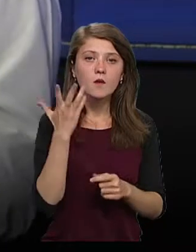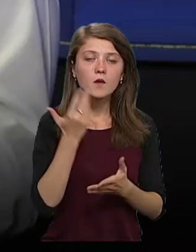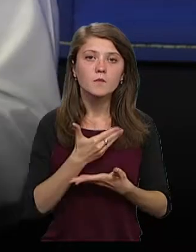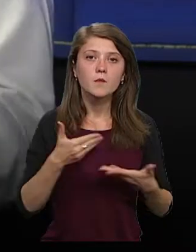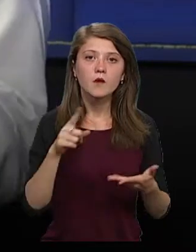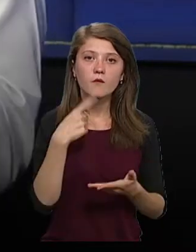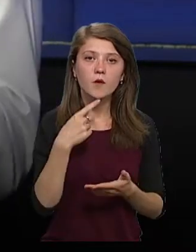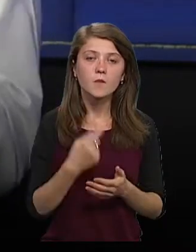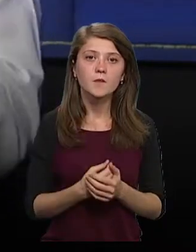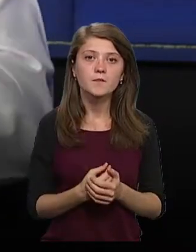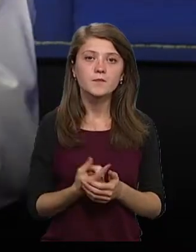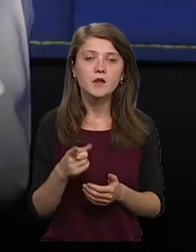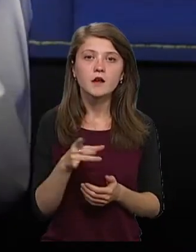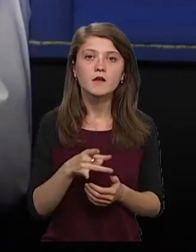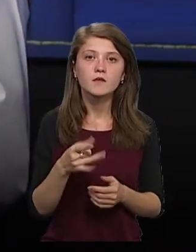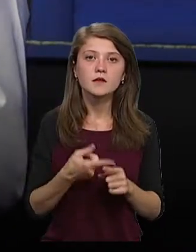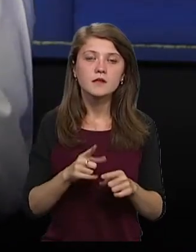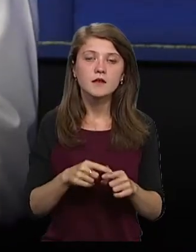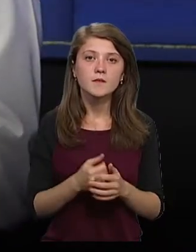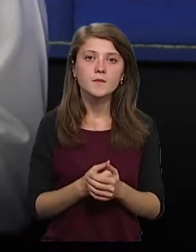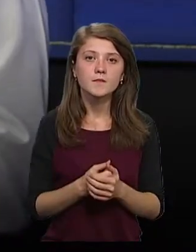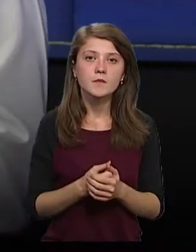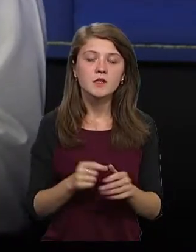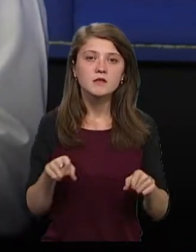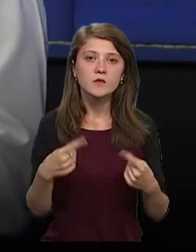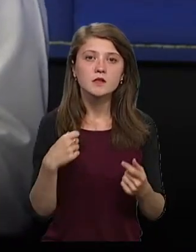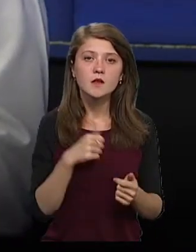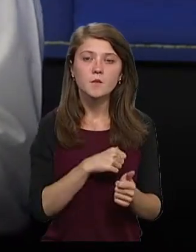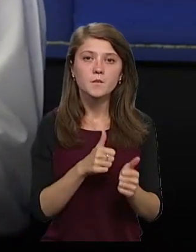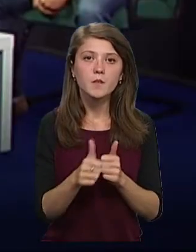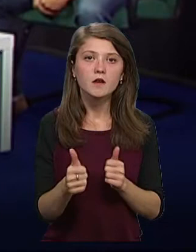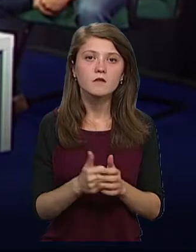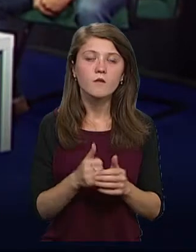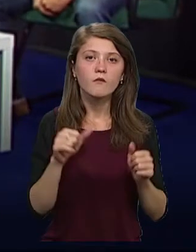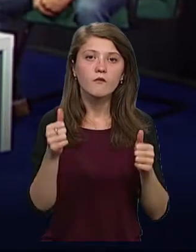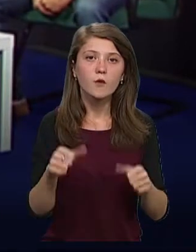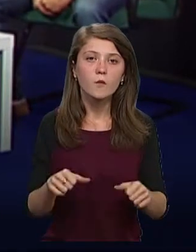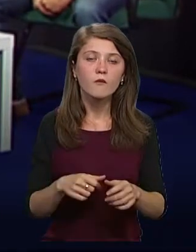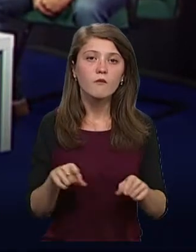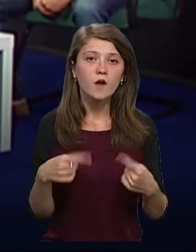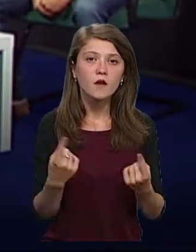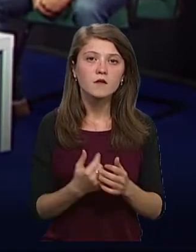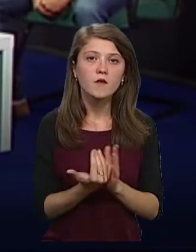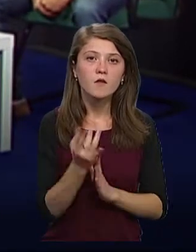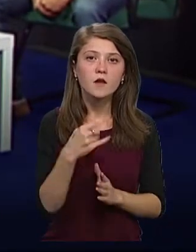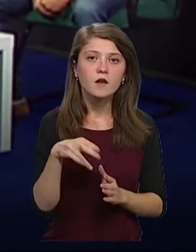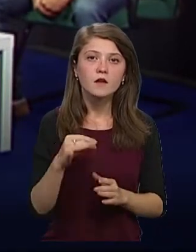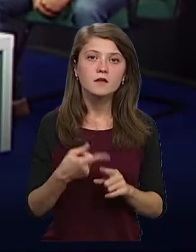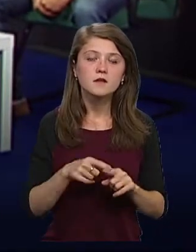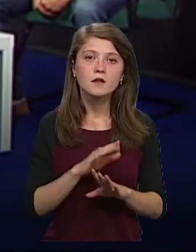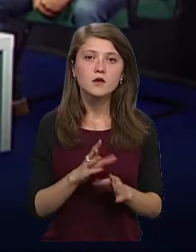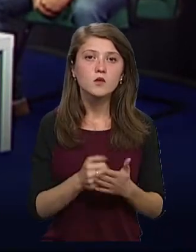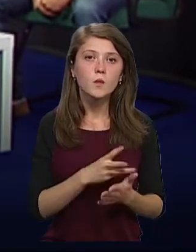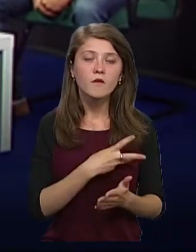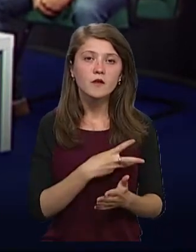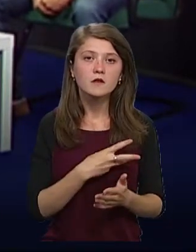говоримо, тим паче райони, це прерогатива створення їх, насамперед, або формування Верховної Ради. це не добровільність, як у нас об'єднані